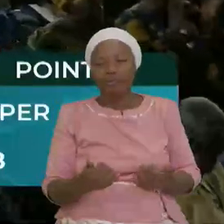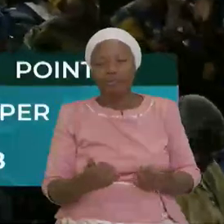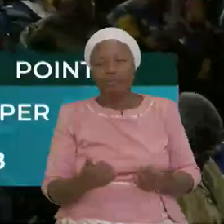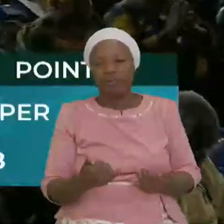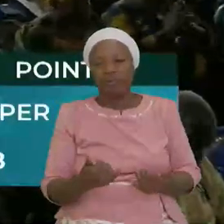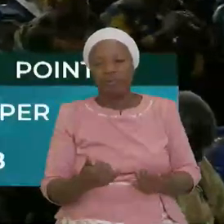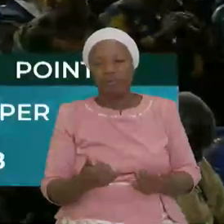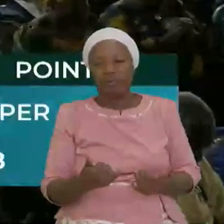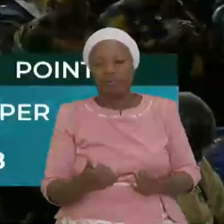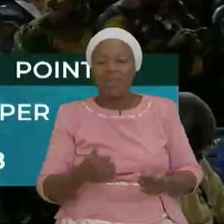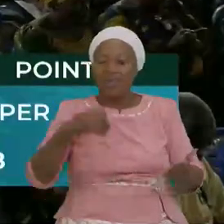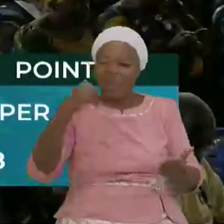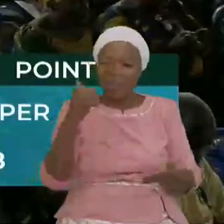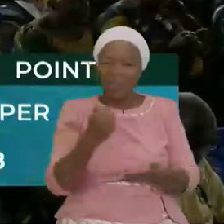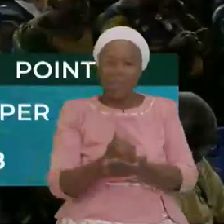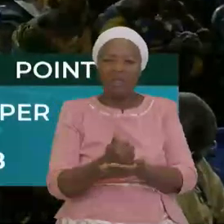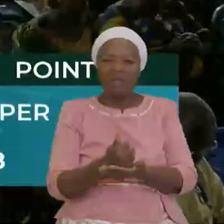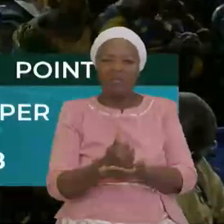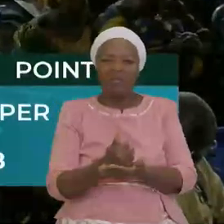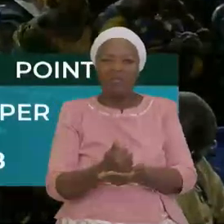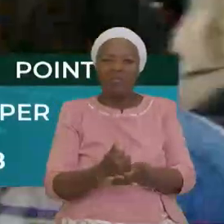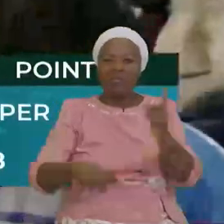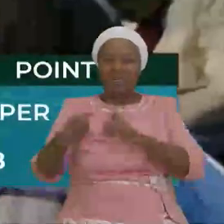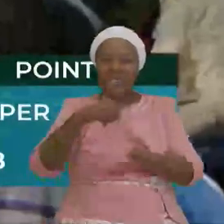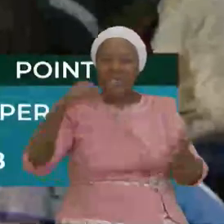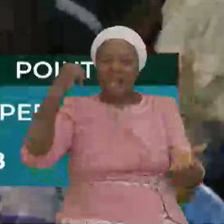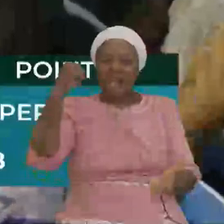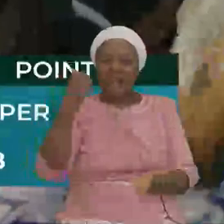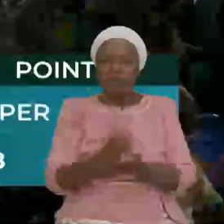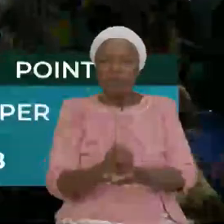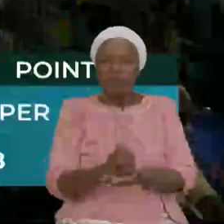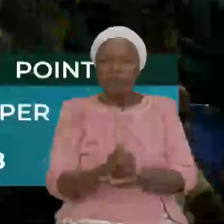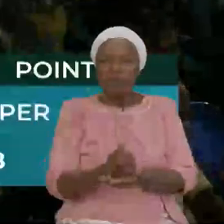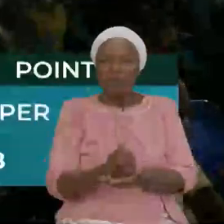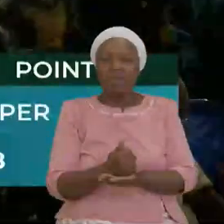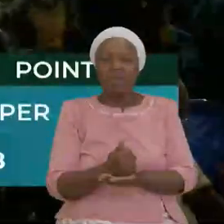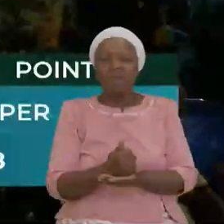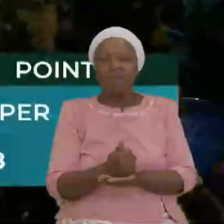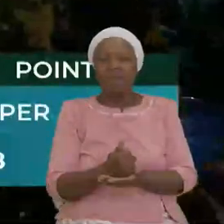vie éternelle est disponible pour vous maintenant. Amen.